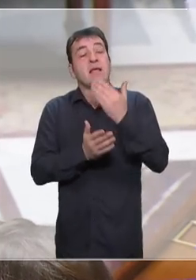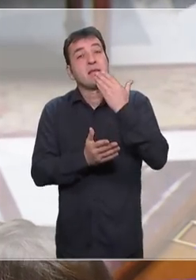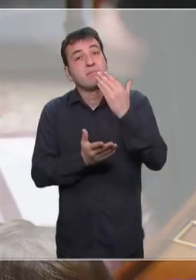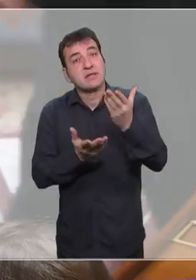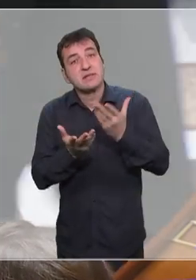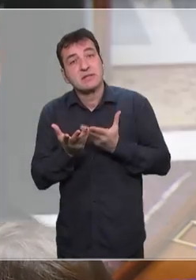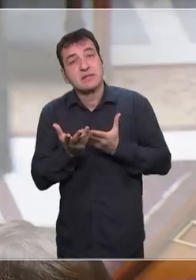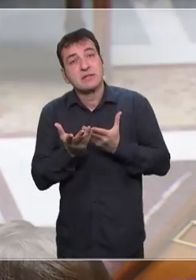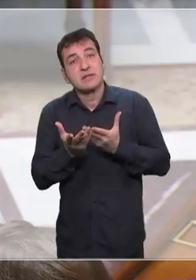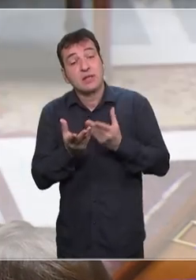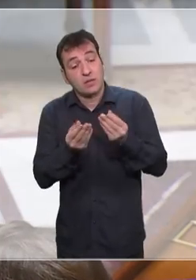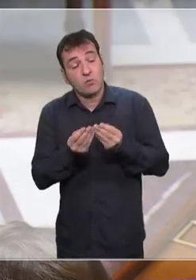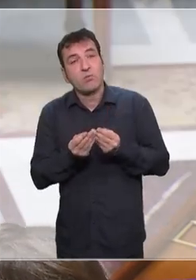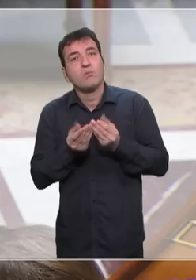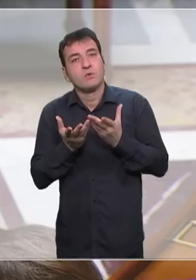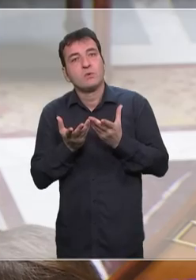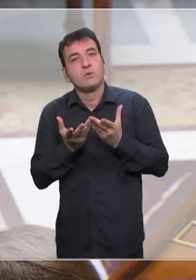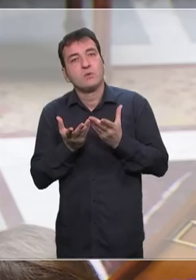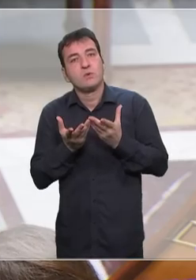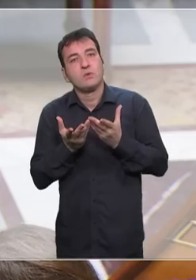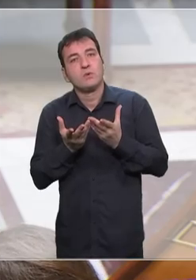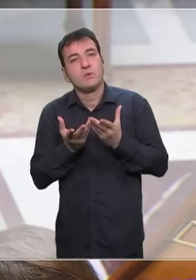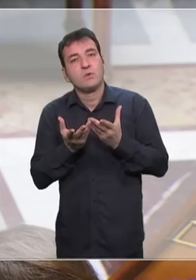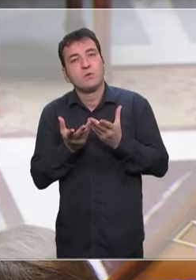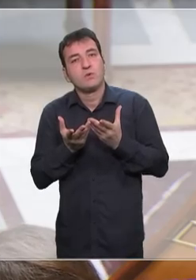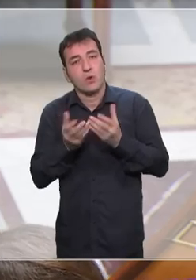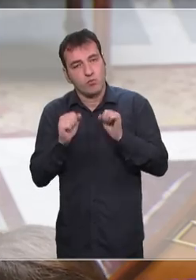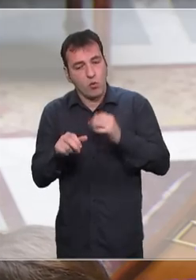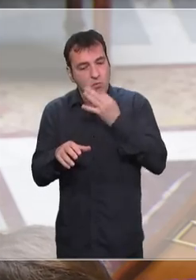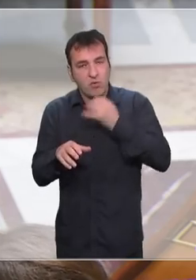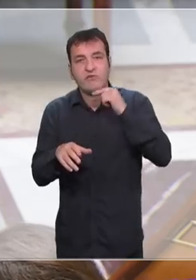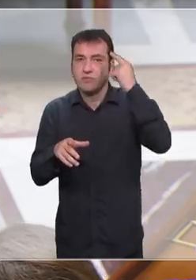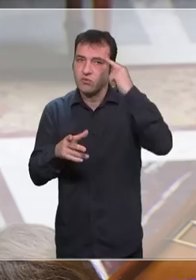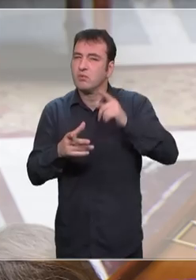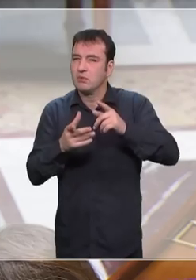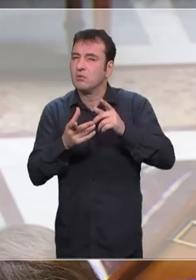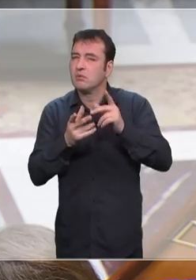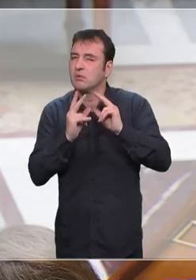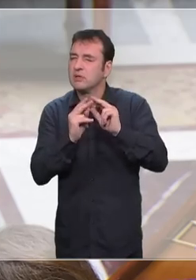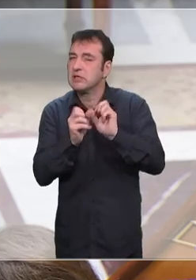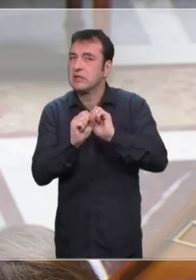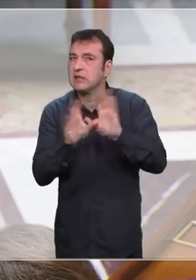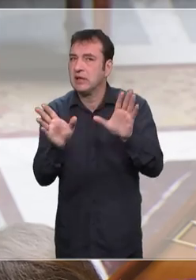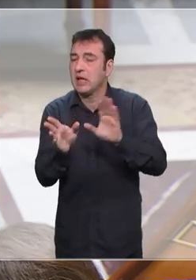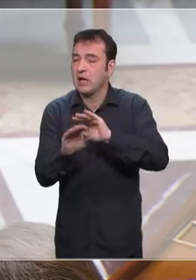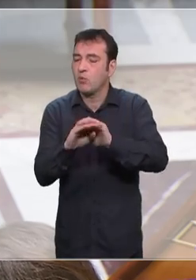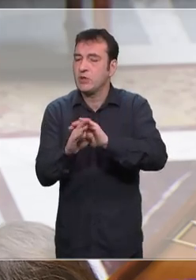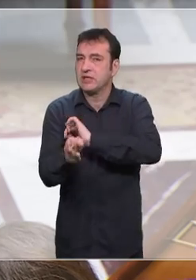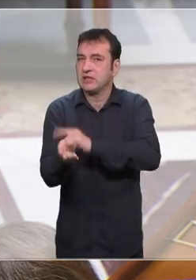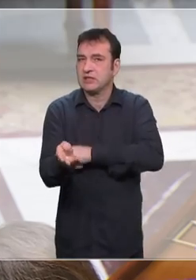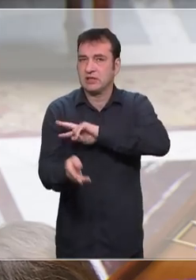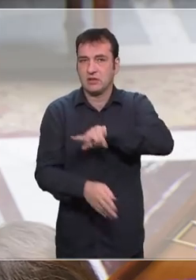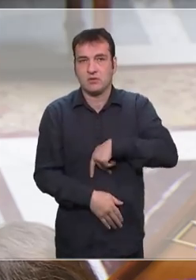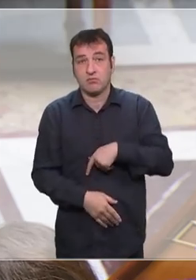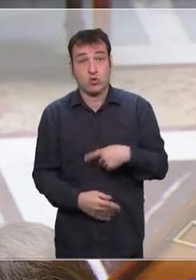donner l'occasion d'éclairer notre politique énergétique parce que, contrairement à ce que vous indiquez, cette politique énergétique, elle a déjà fait